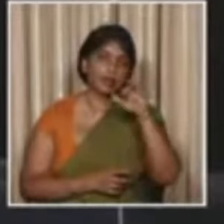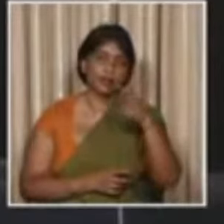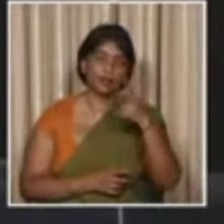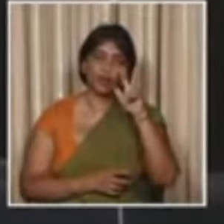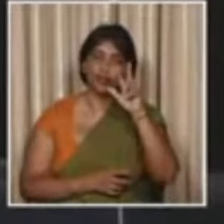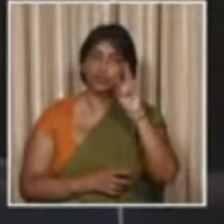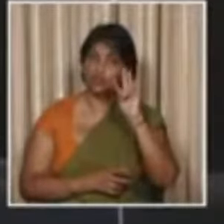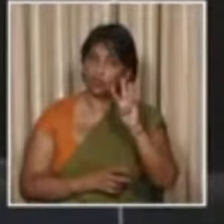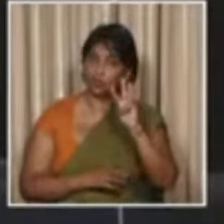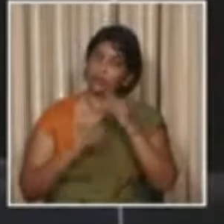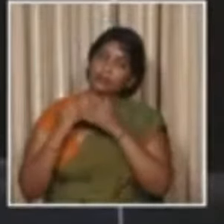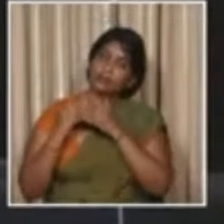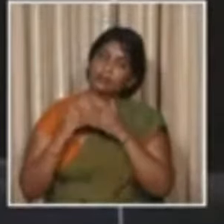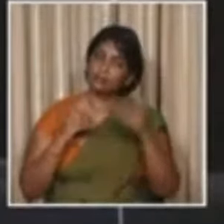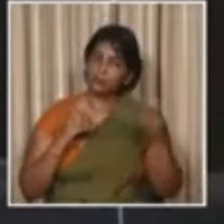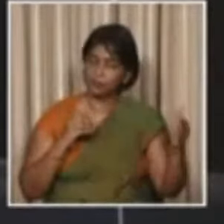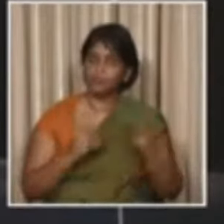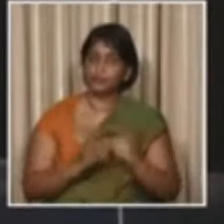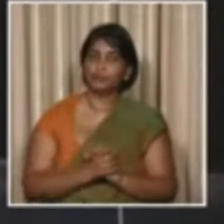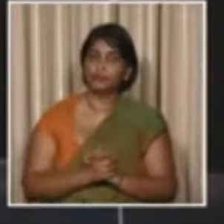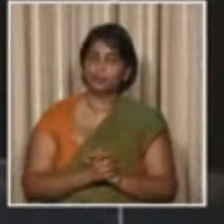1983 ඉඳලා